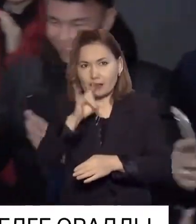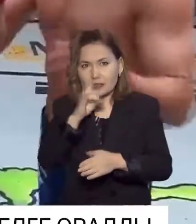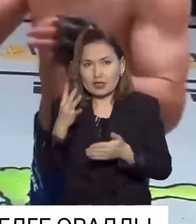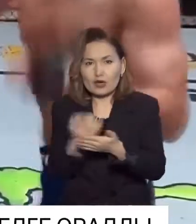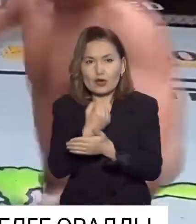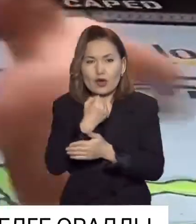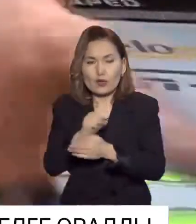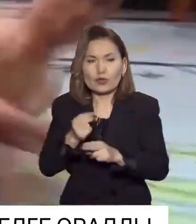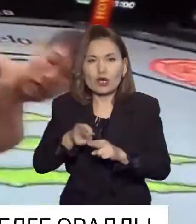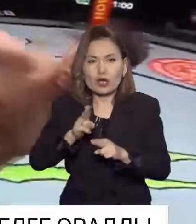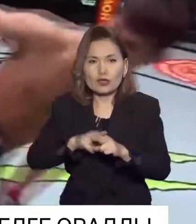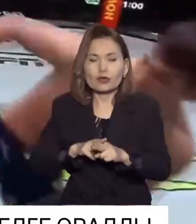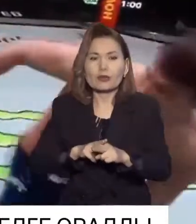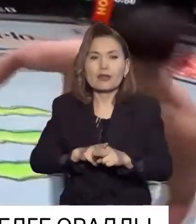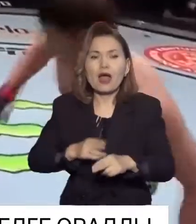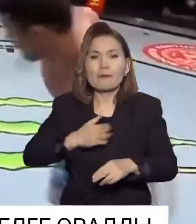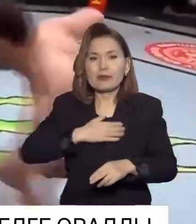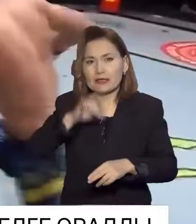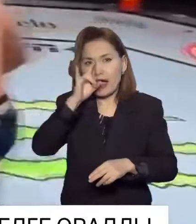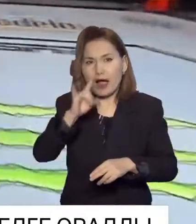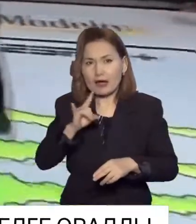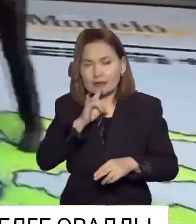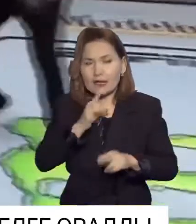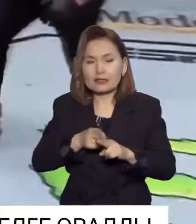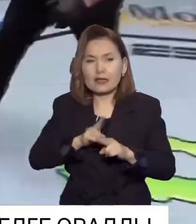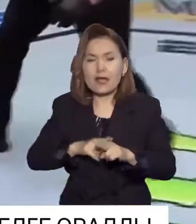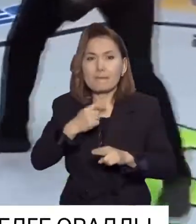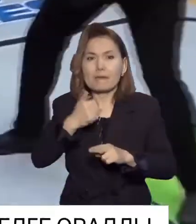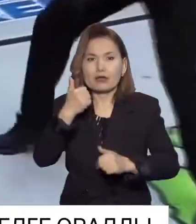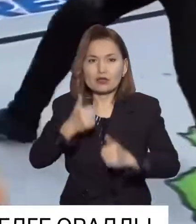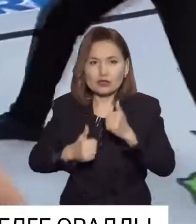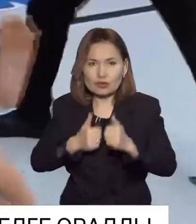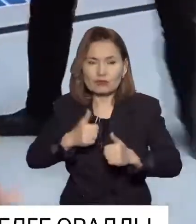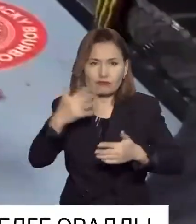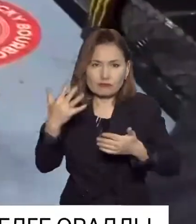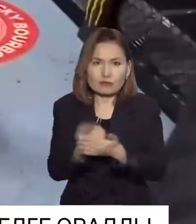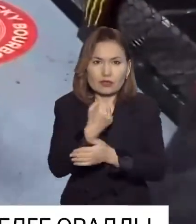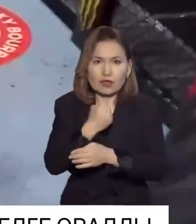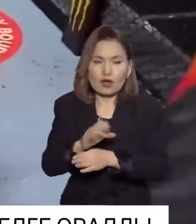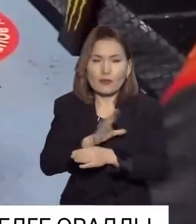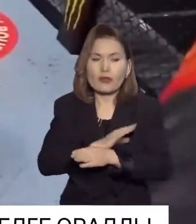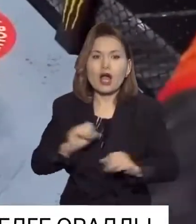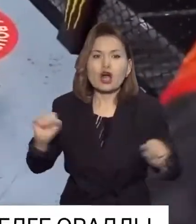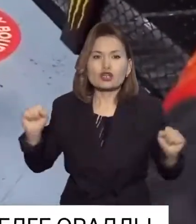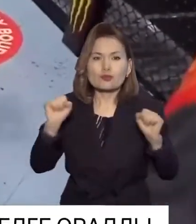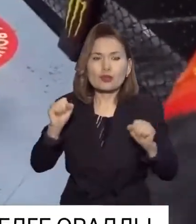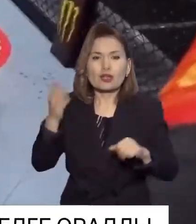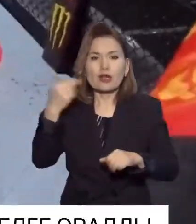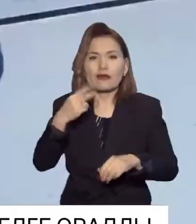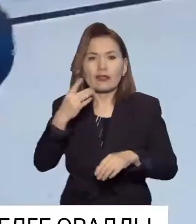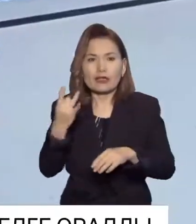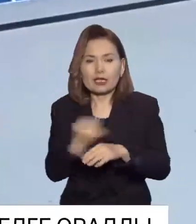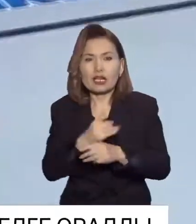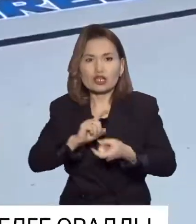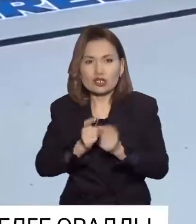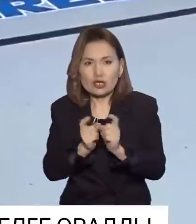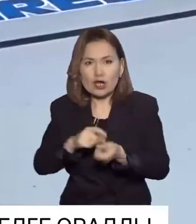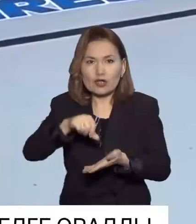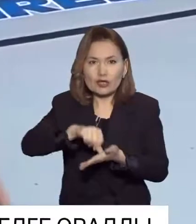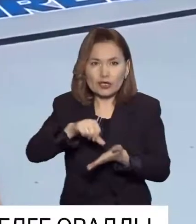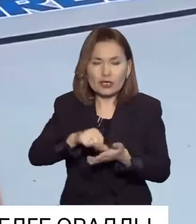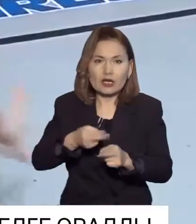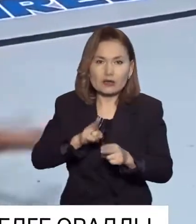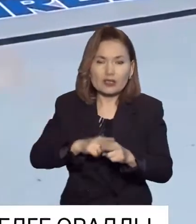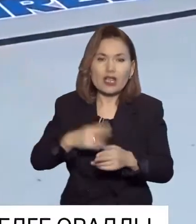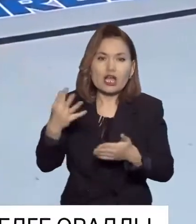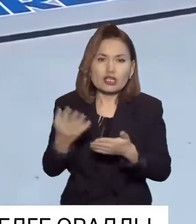3 раундқа жоспарланған еді. Жерлесіміз 1-ші раундта қарсыласынан басым түсті. Спортшы бұған дейін 2 рет жекпе-жекке шығып, екеуінде